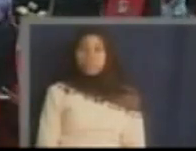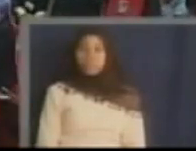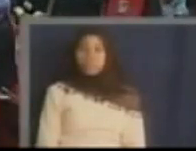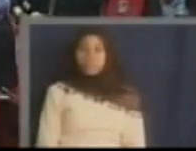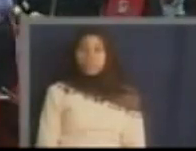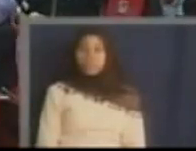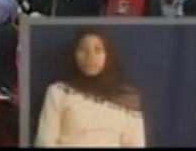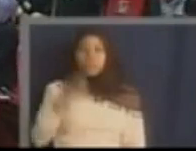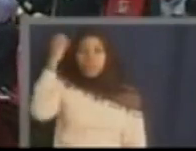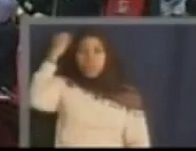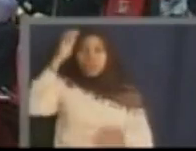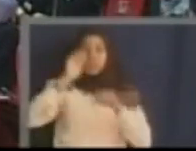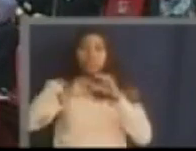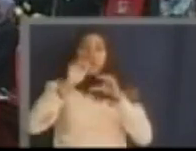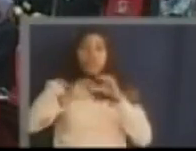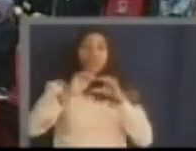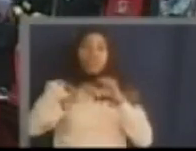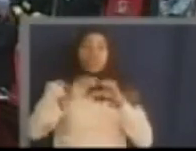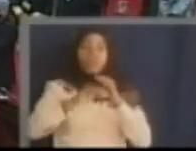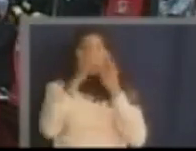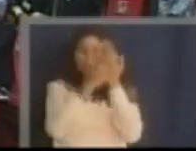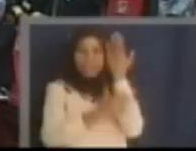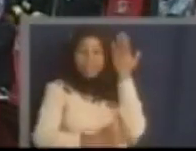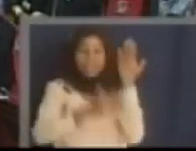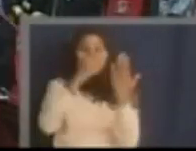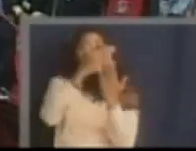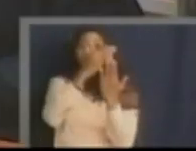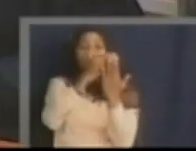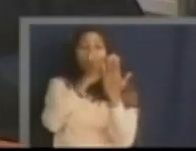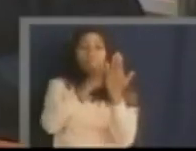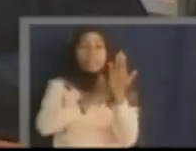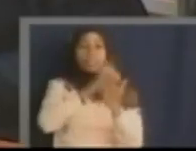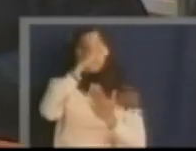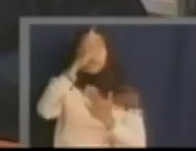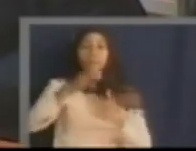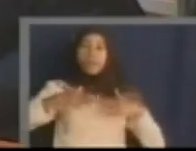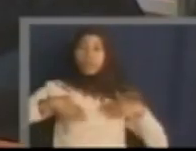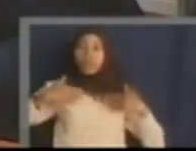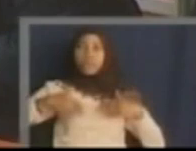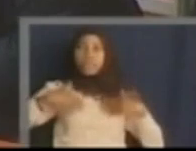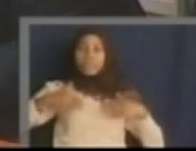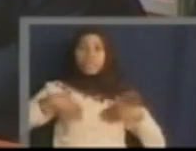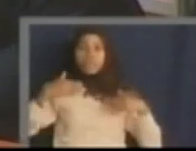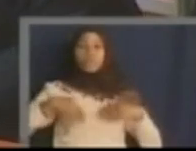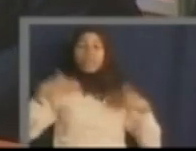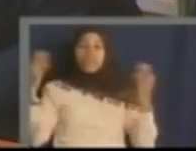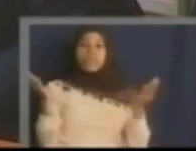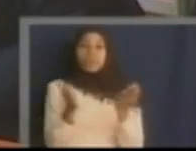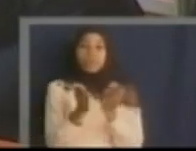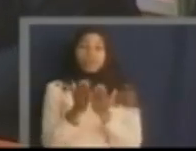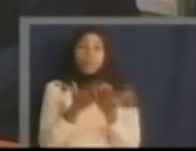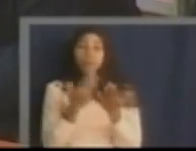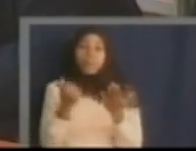Waheshimiwa wajumbe, 80, kuna ratiba ambayo nilitakiwa kuisoma kwa sababu tutaahirisha bunge mpaka Alhamis, kwa hiyo mjue kunafanywa